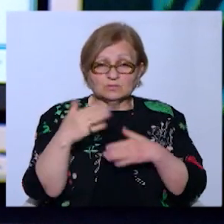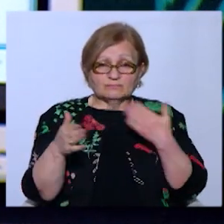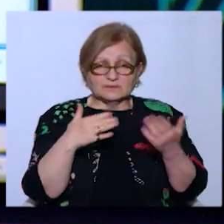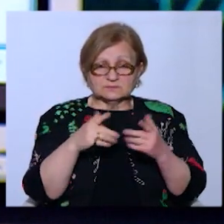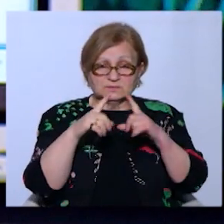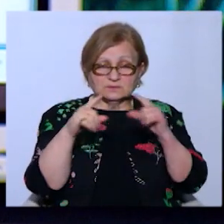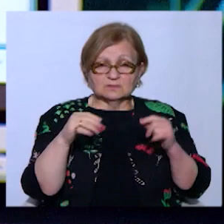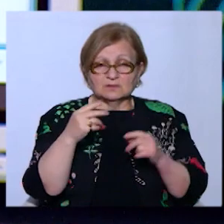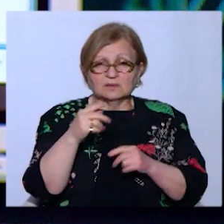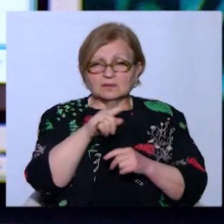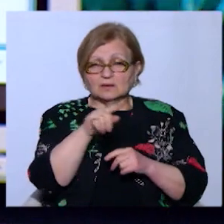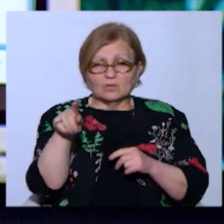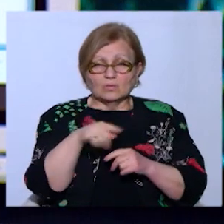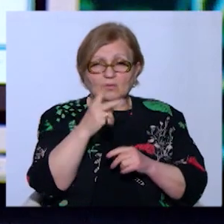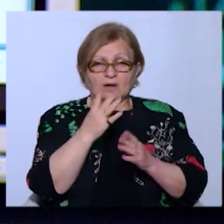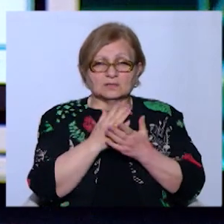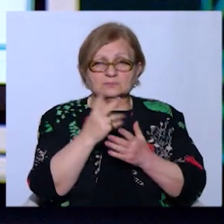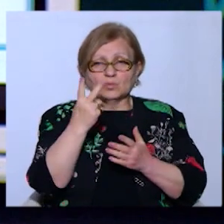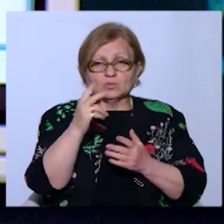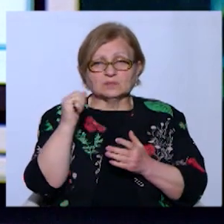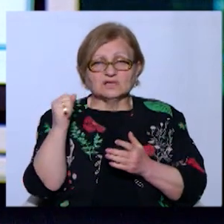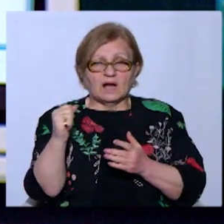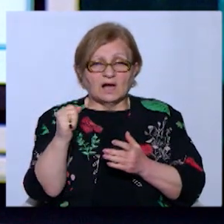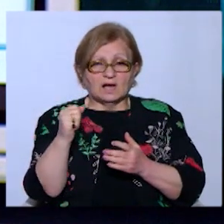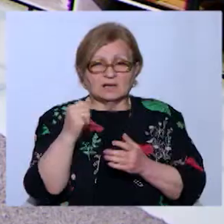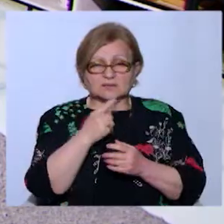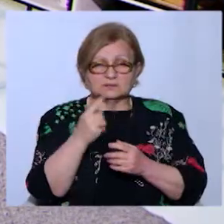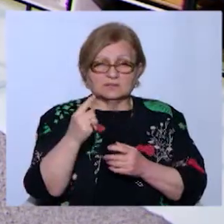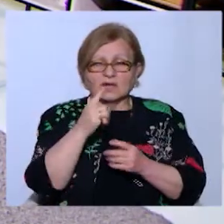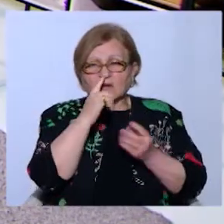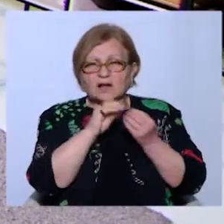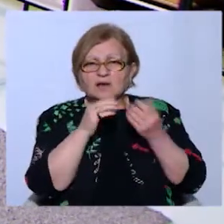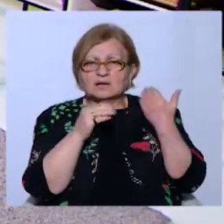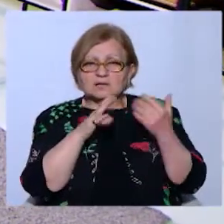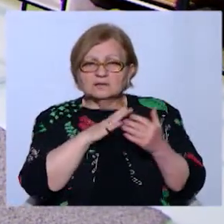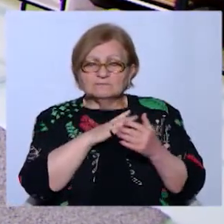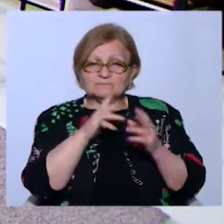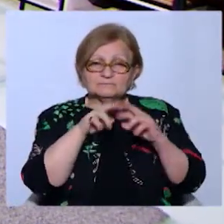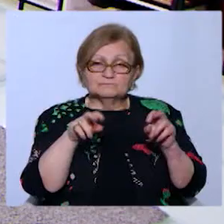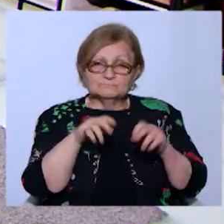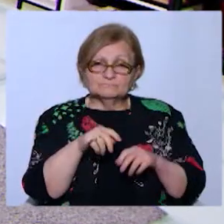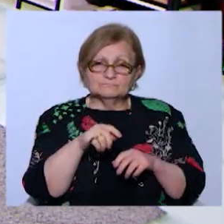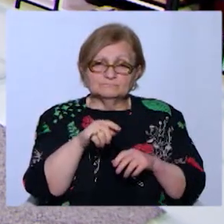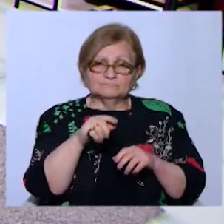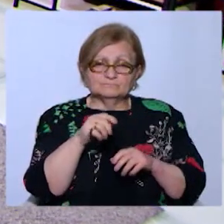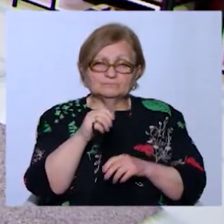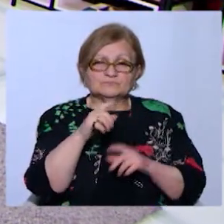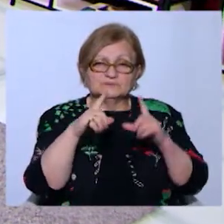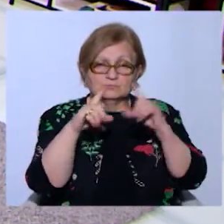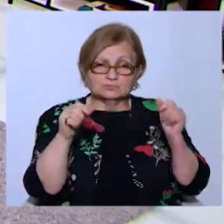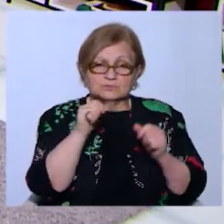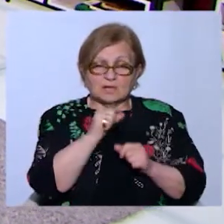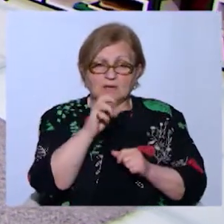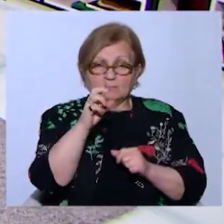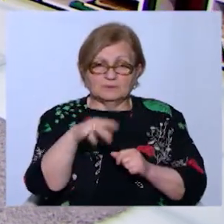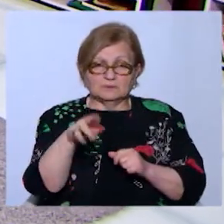სადაც თითოეული გვერდი არის 2A ერთეული და იგივე ლოგიკა გავაგრძელოთ. ანუ განვიხილოთ სამკუთხედი ABD,